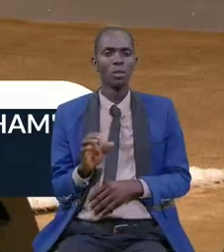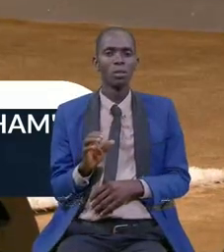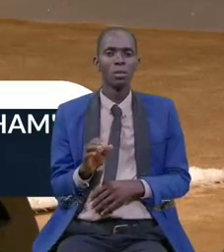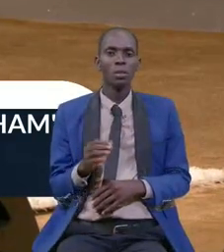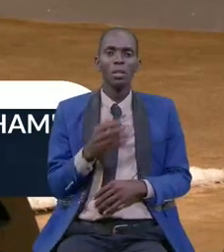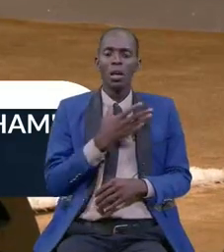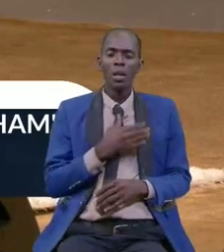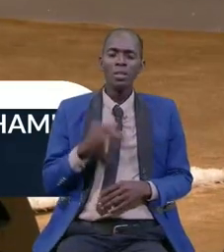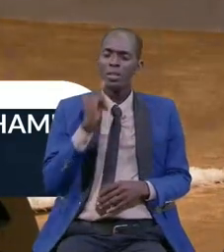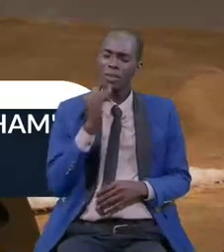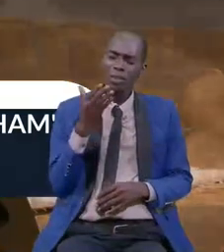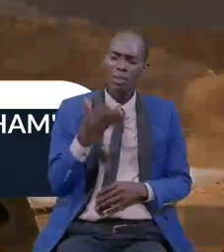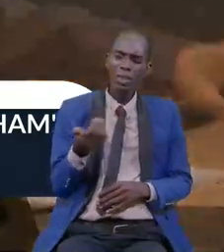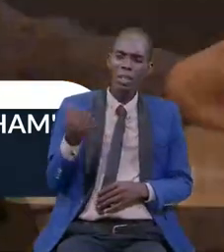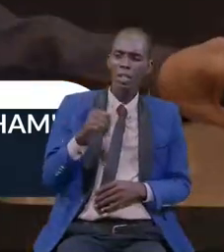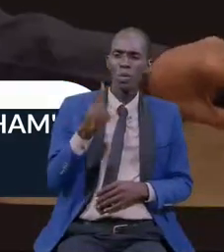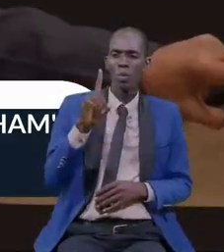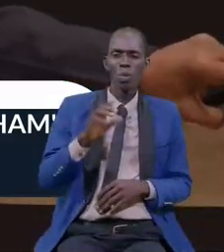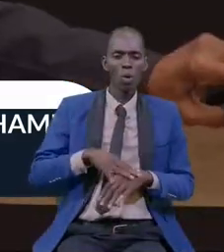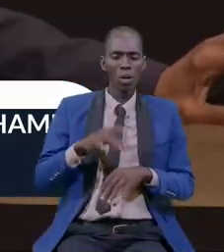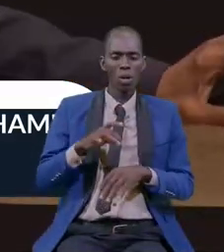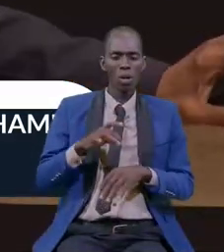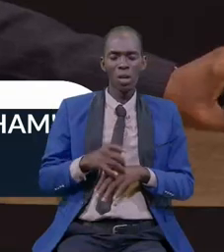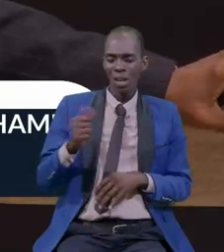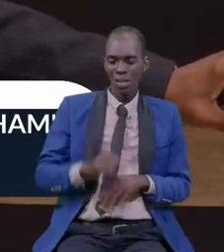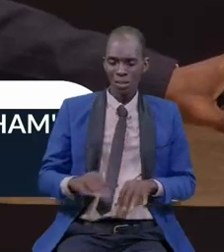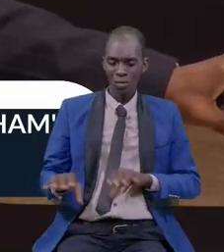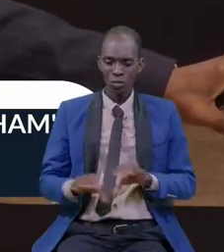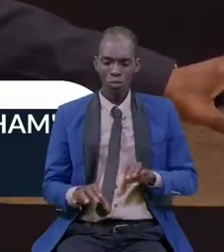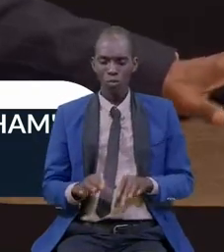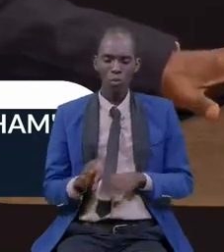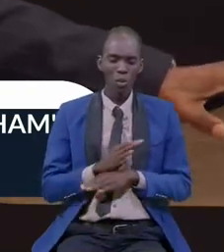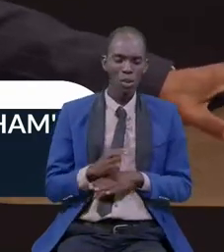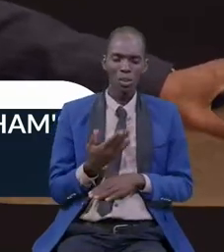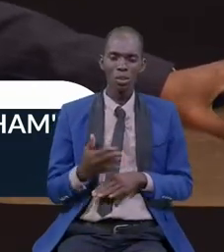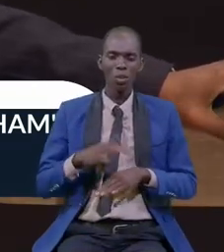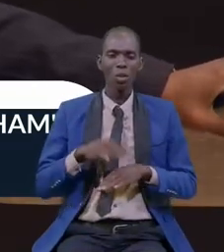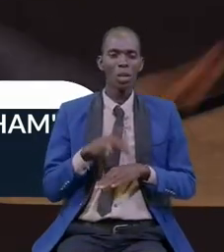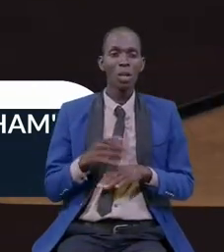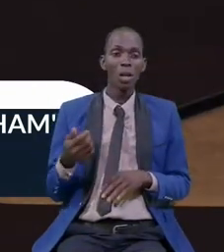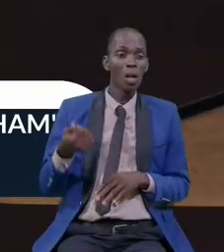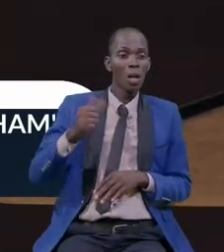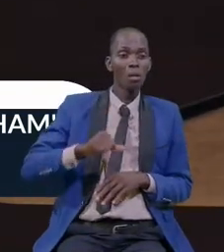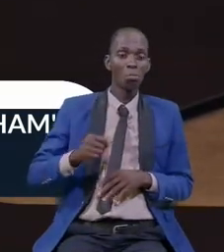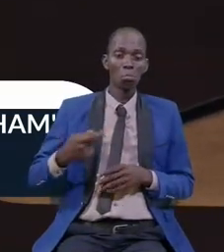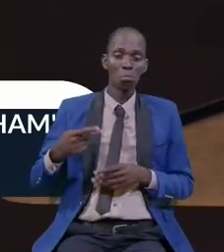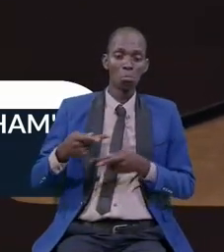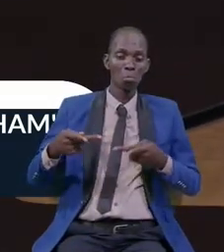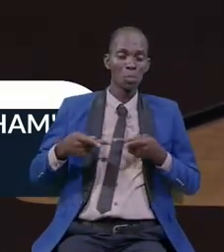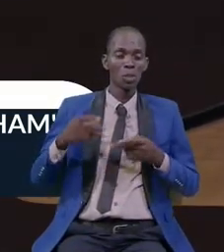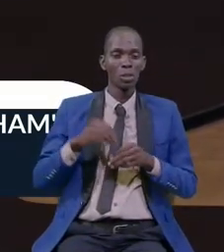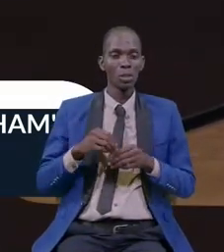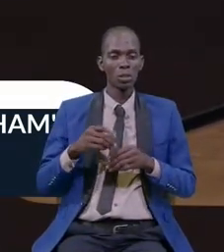quelqu'un sur la terre pour toi quelque activité sur la terre pour toi quelque position sur la terre pour toi quelque chose de la terre que le